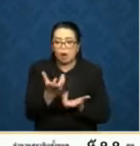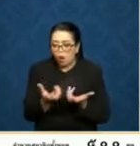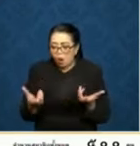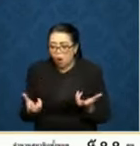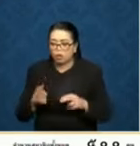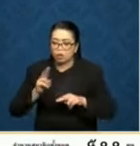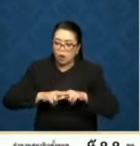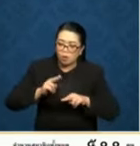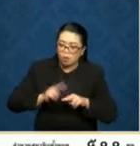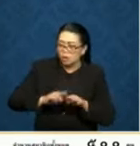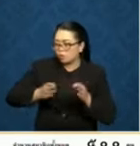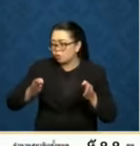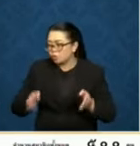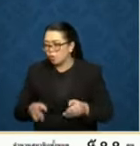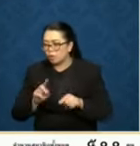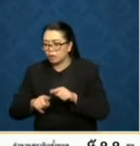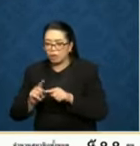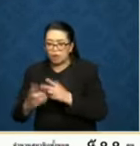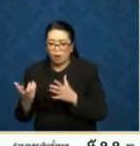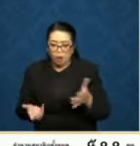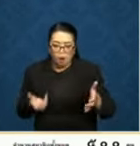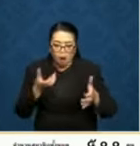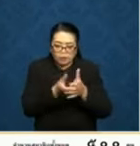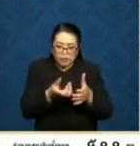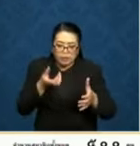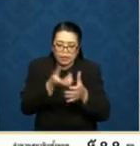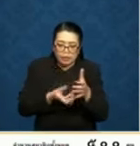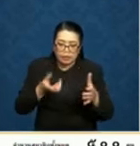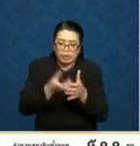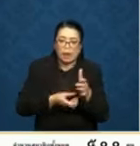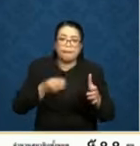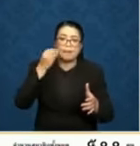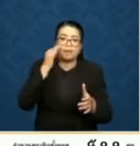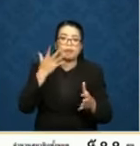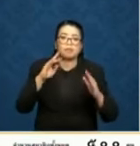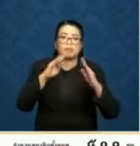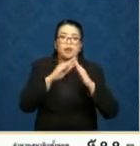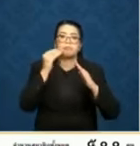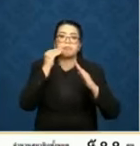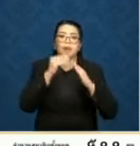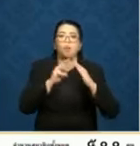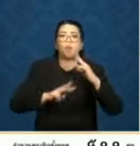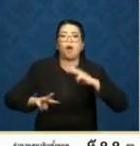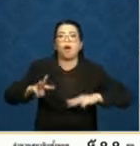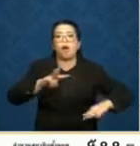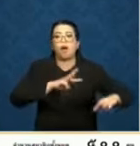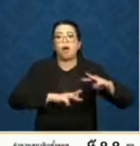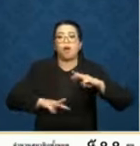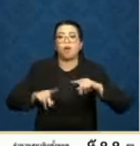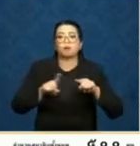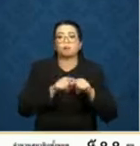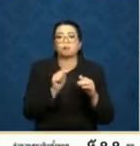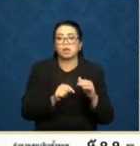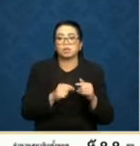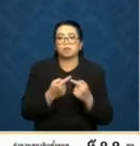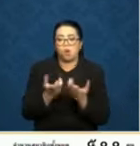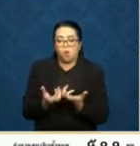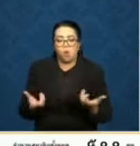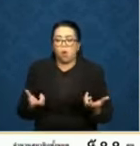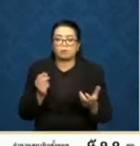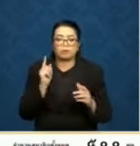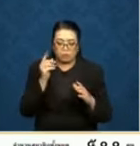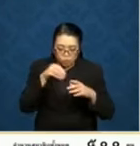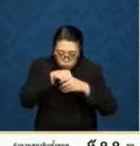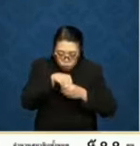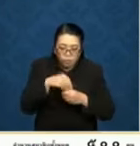ารท 2 ครับ น